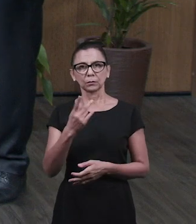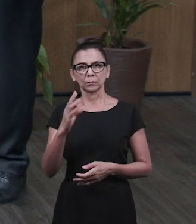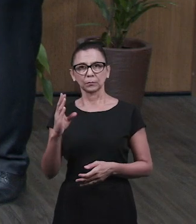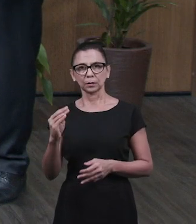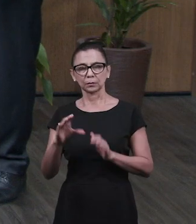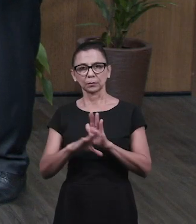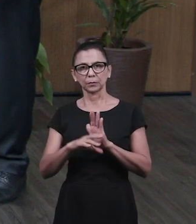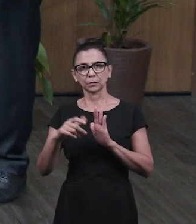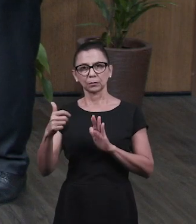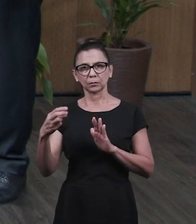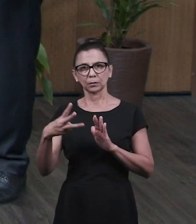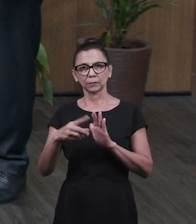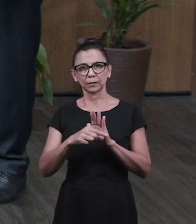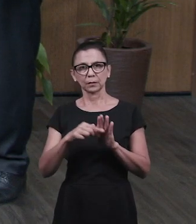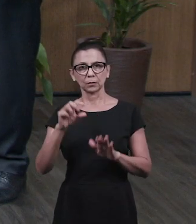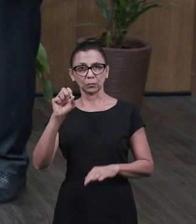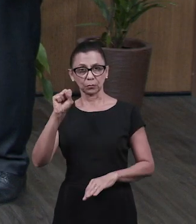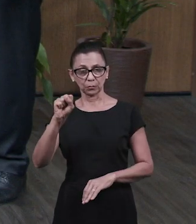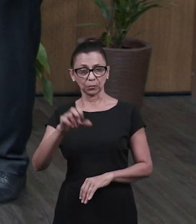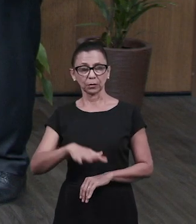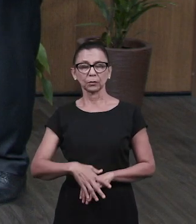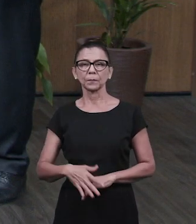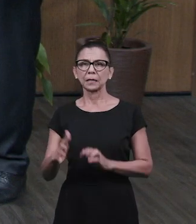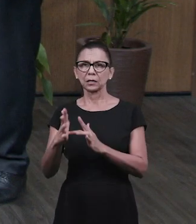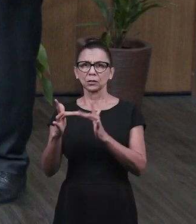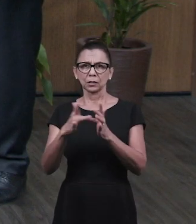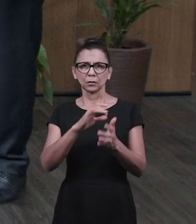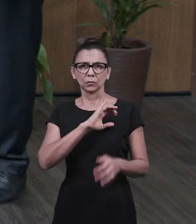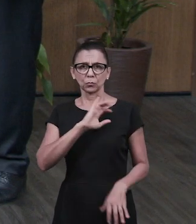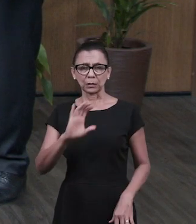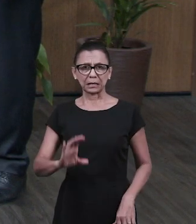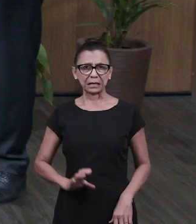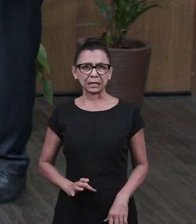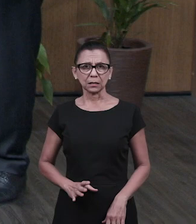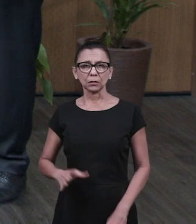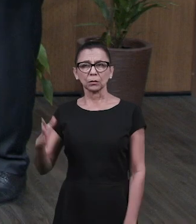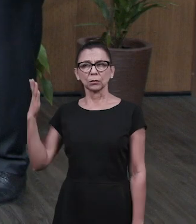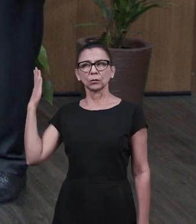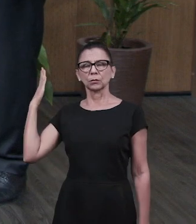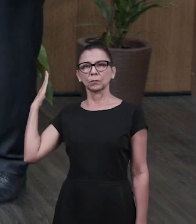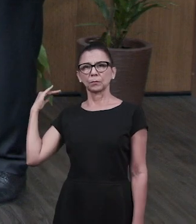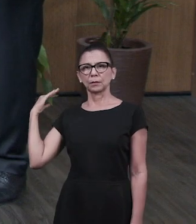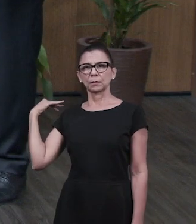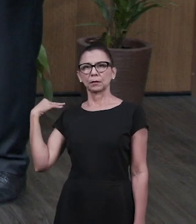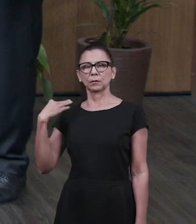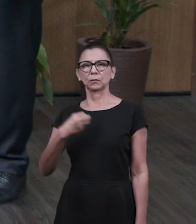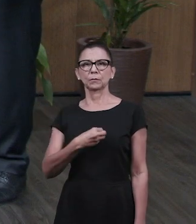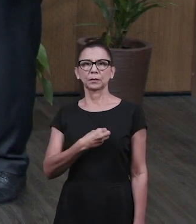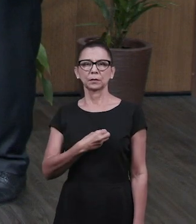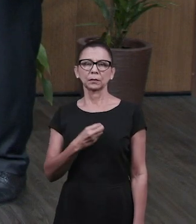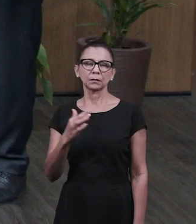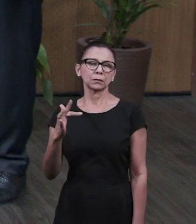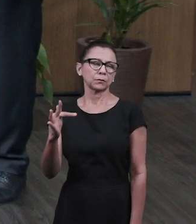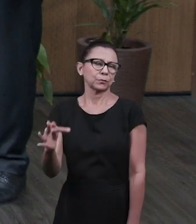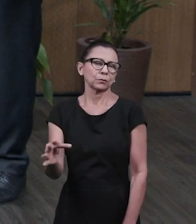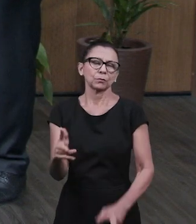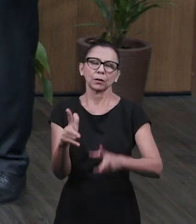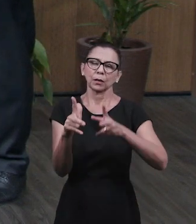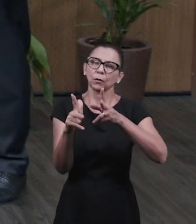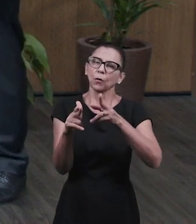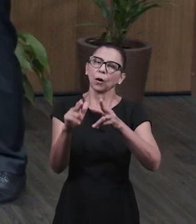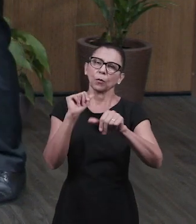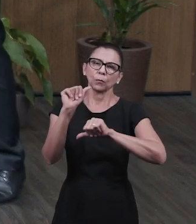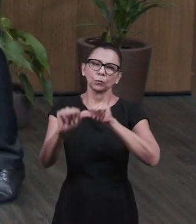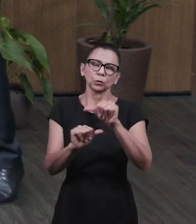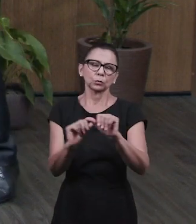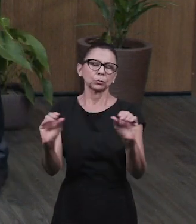Hébreux 13, 8 à ce jour, Jésus-Christ est le même hier, aujourd'hui et éternellement.